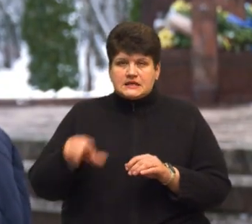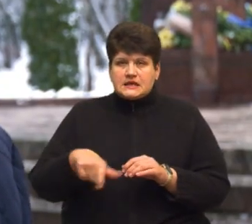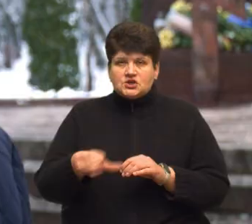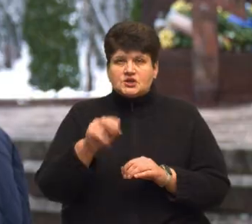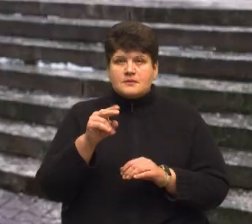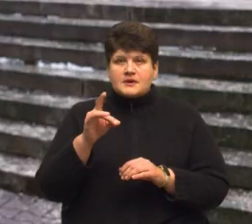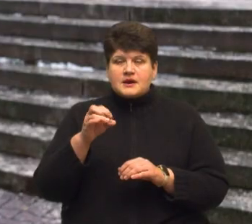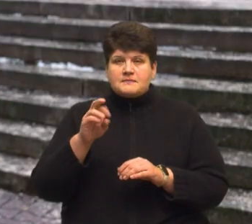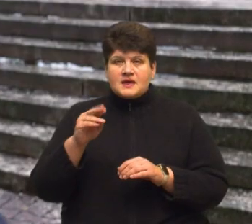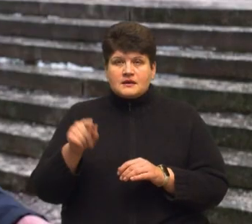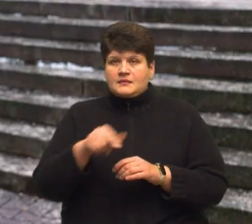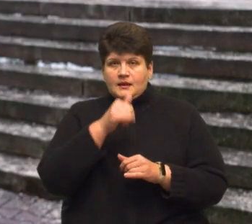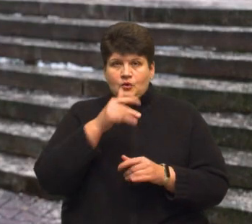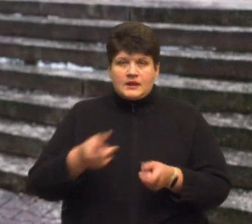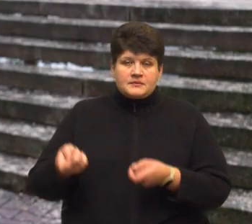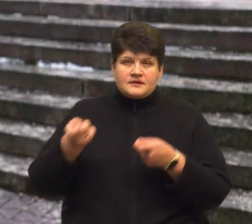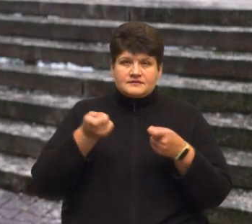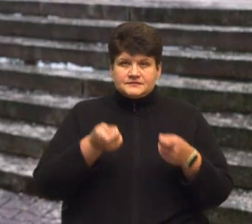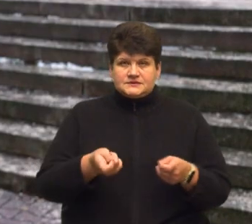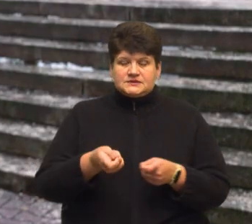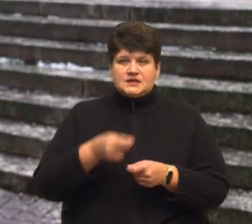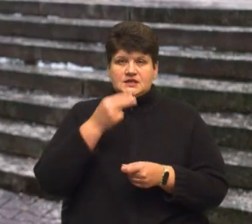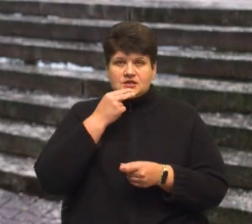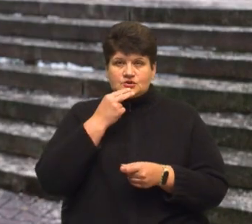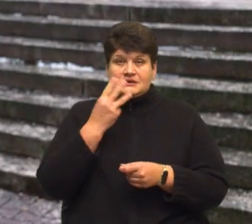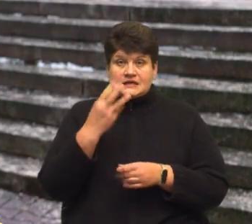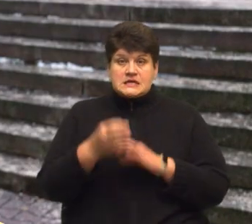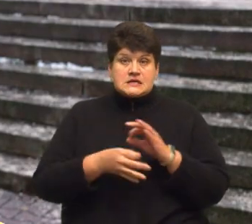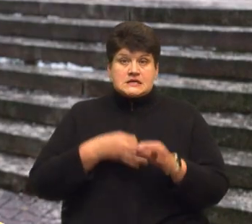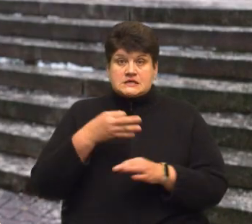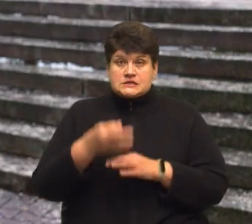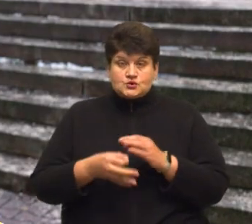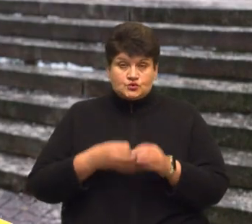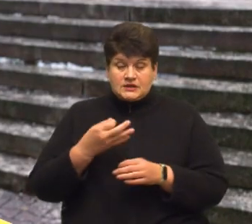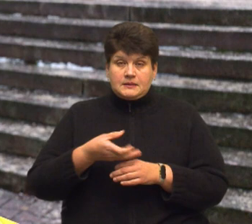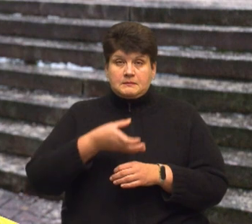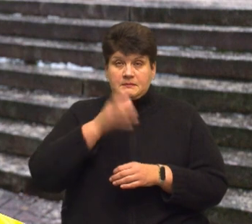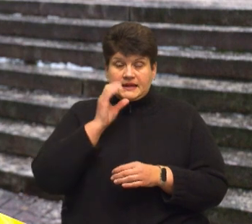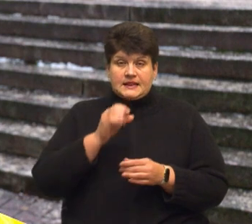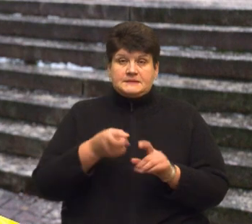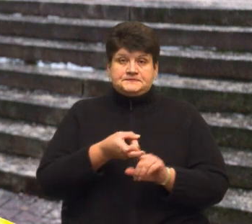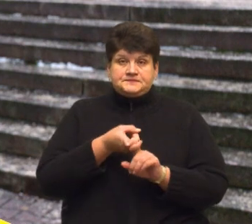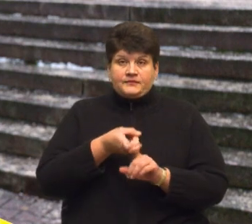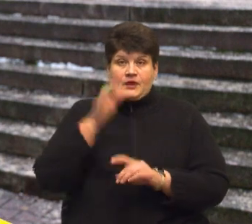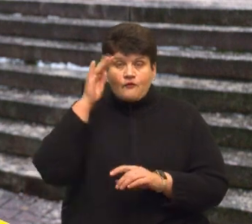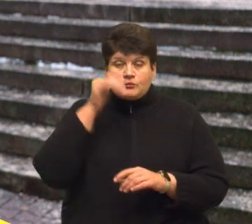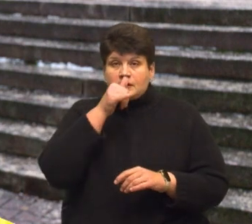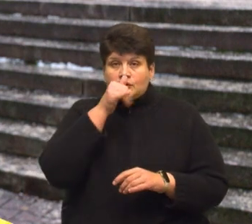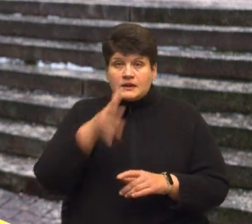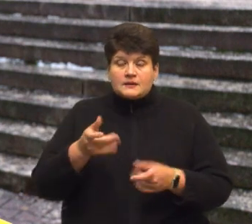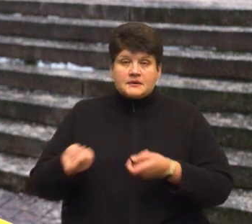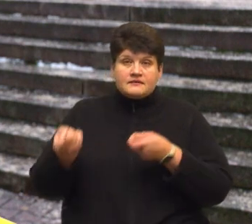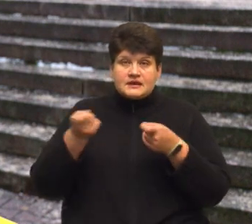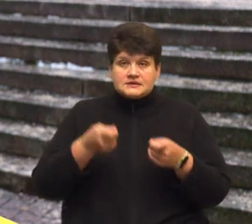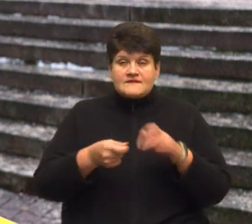доставити їжу Ми пили ту заражену воду три сутки що мали сухпайок при такій владі нам не могли вертольотом